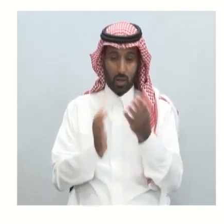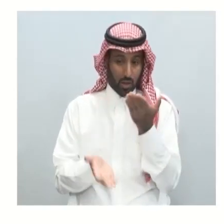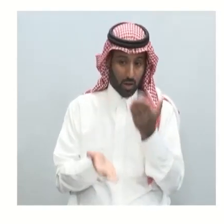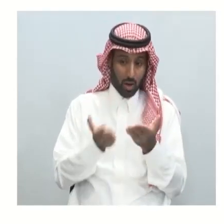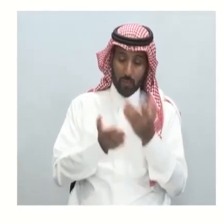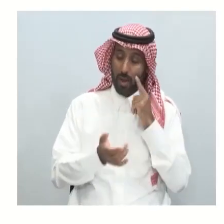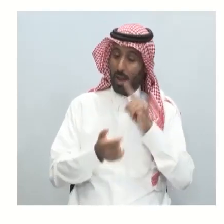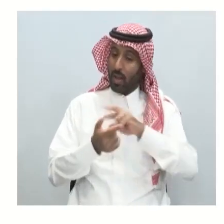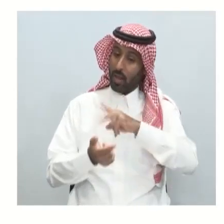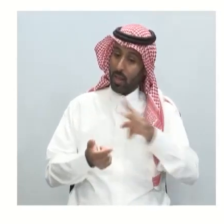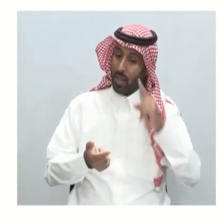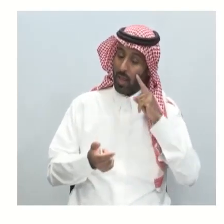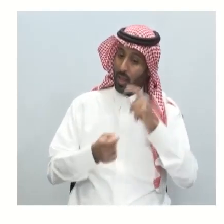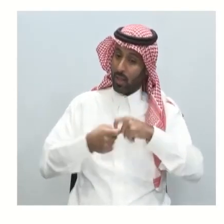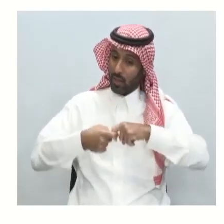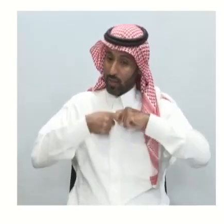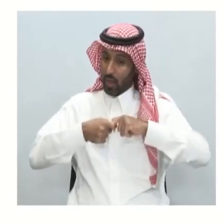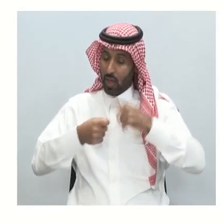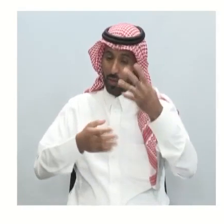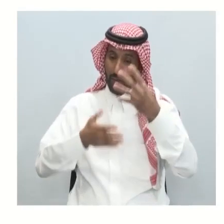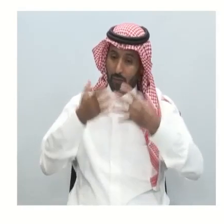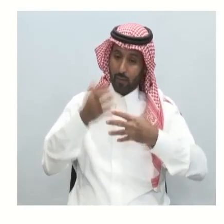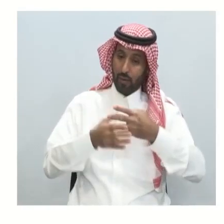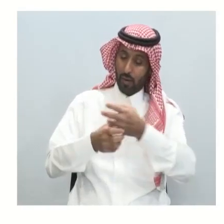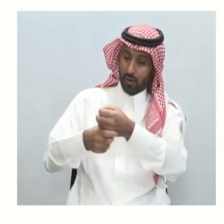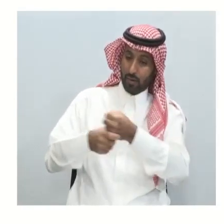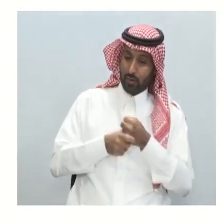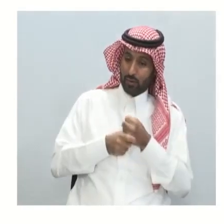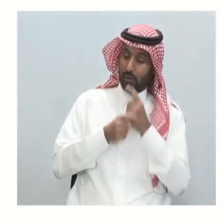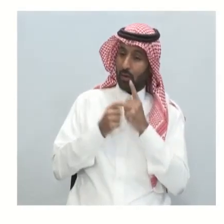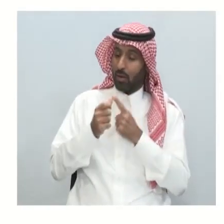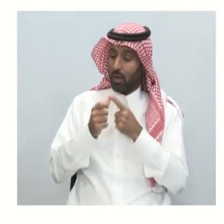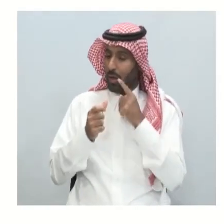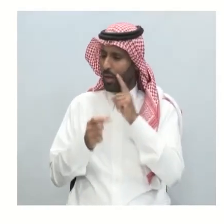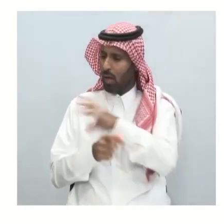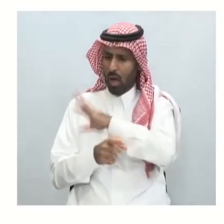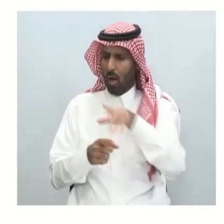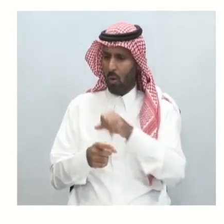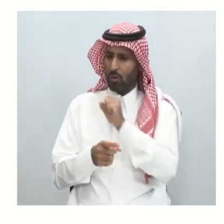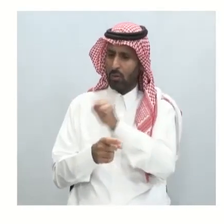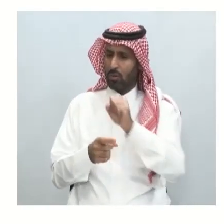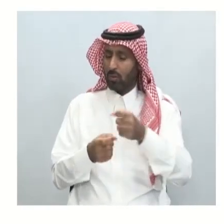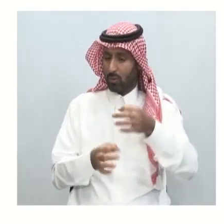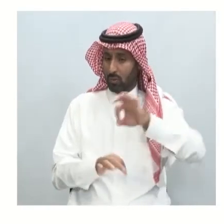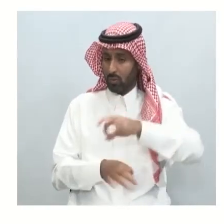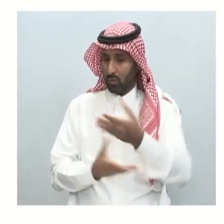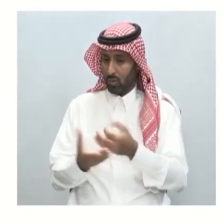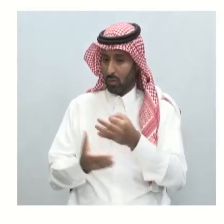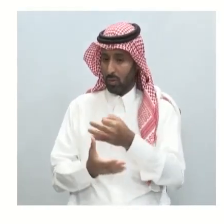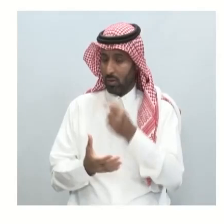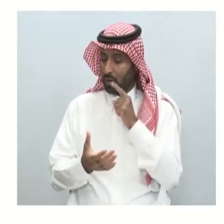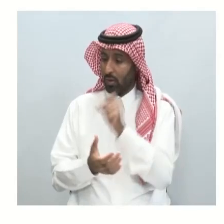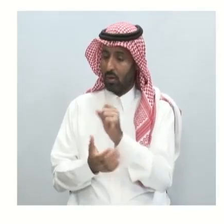التساهميه القطبيه وغير القطبيه والجزيئات القطبيه وغير القطبيه ثم نعمم خواص المركبات ذات الروابط